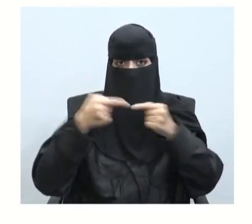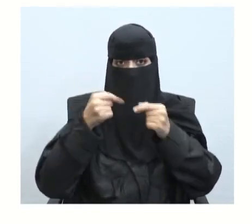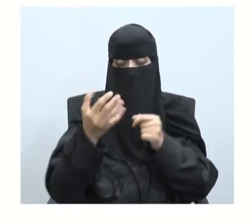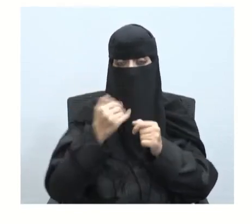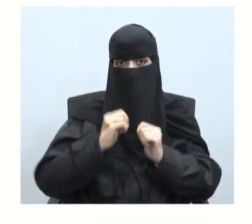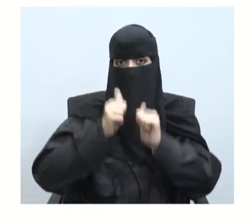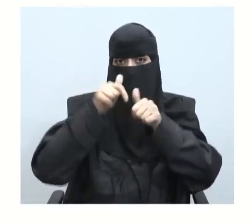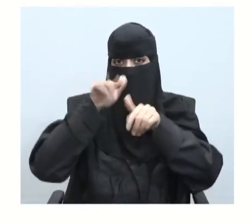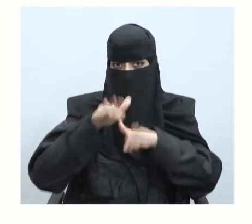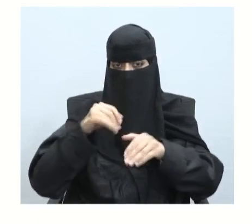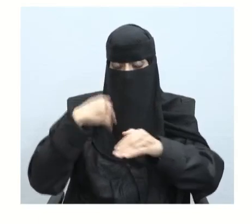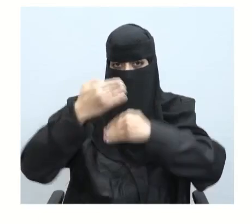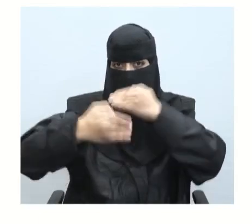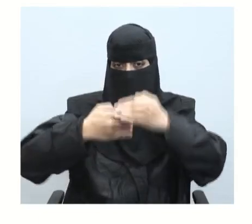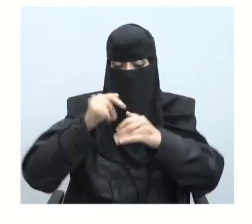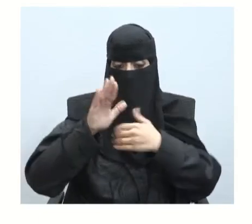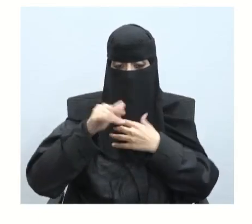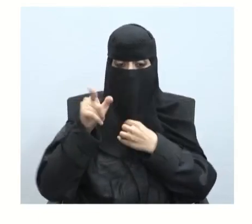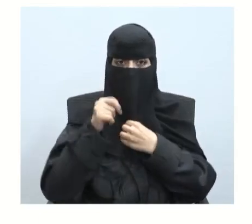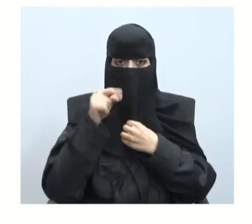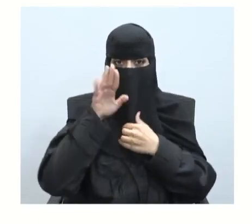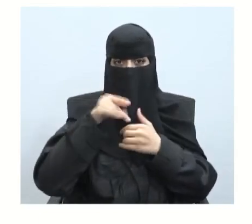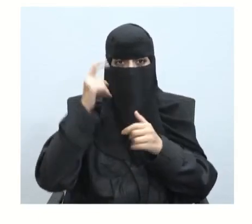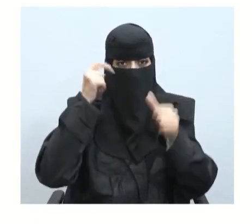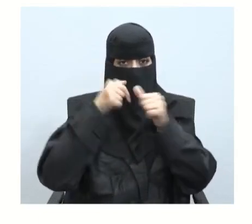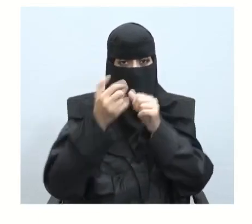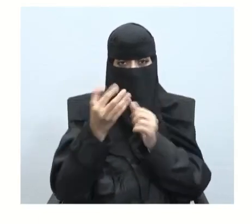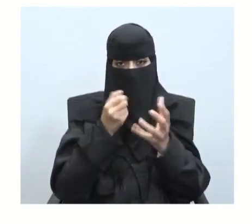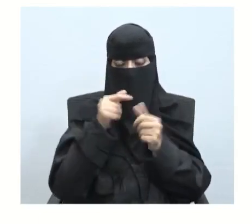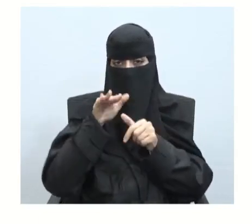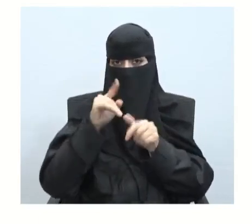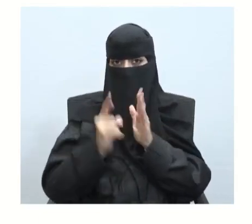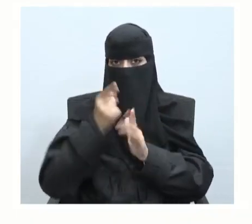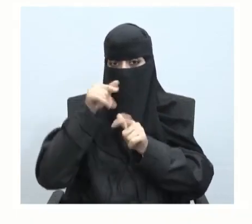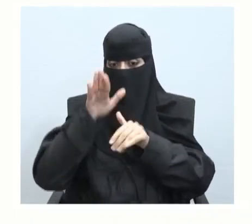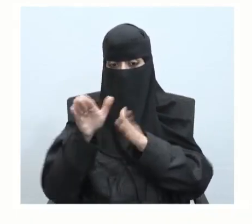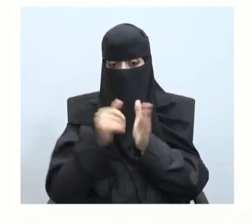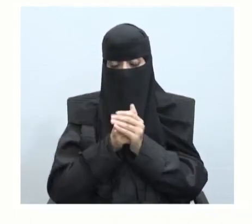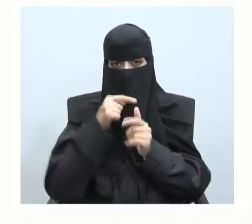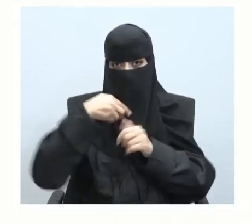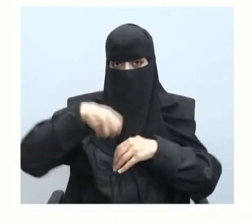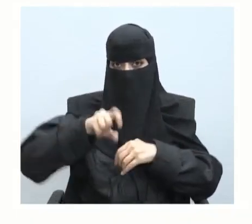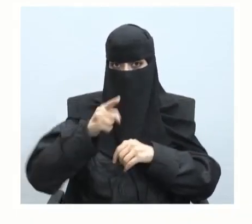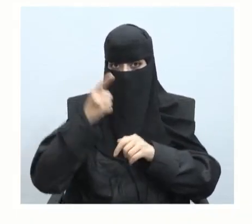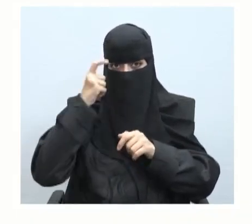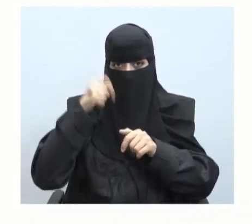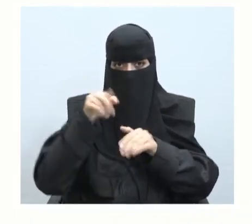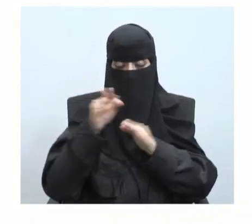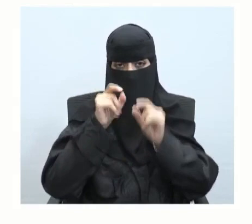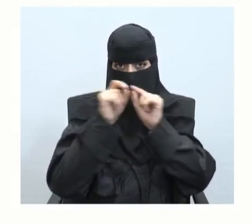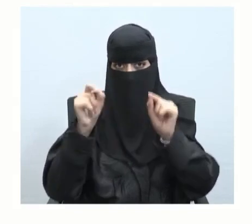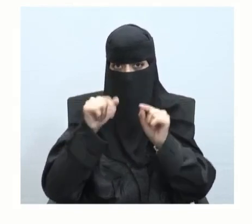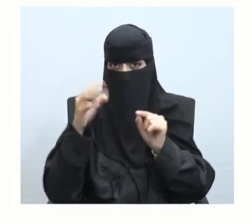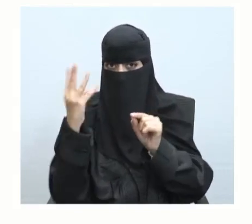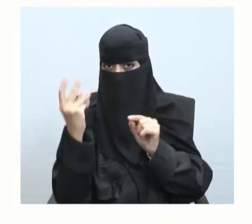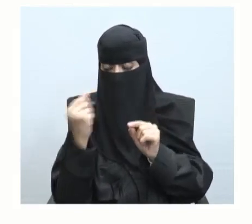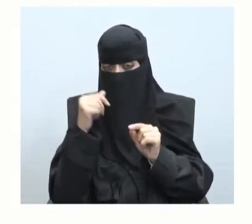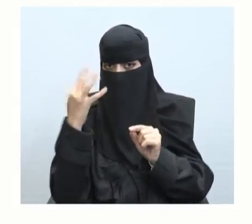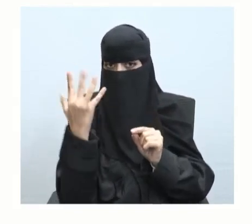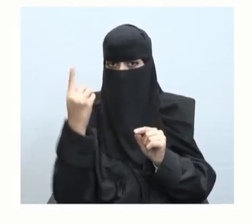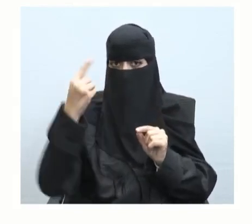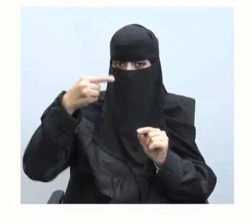القدره التي ولدها اذا نكتب المعطيات معا في هذه الجزئيه نضع خطا تحت الارقام